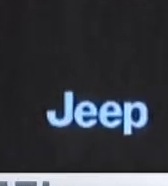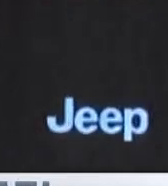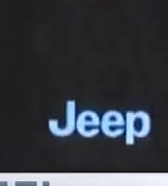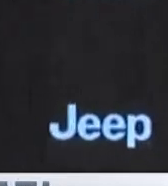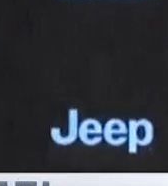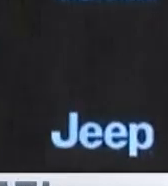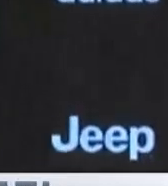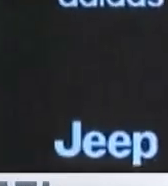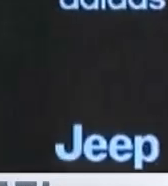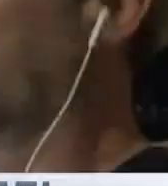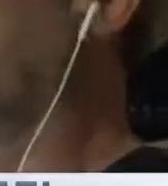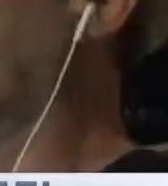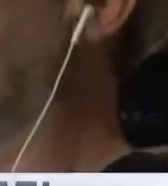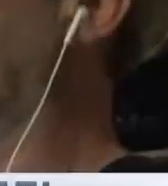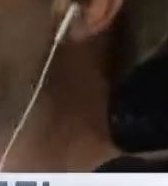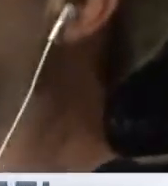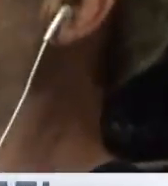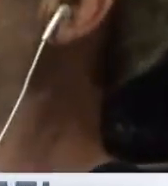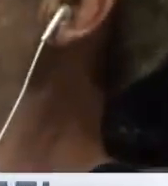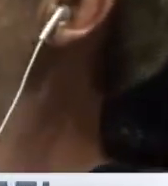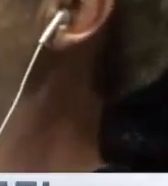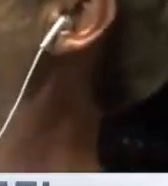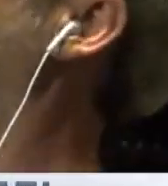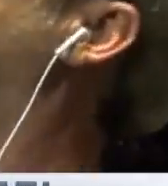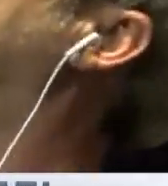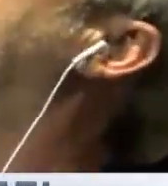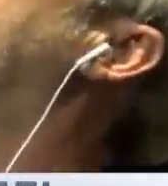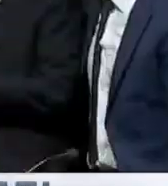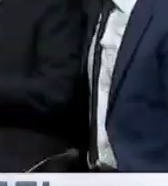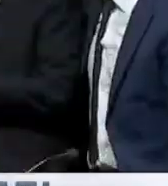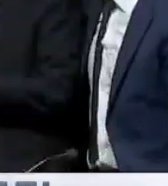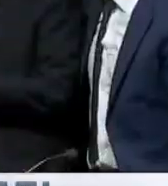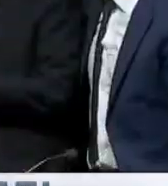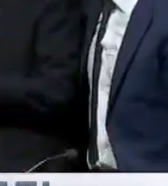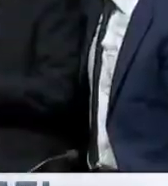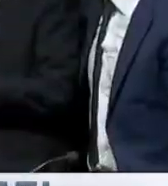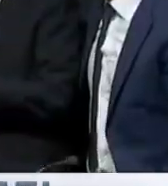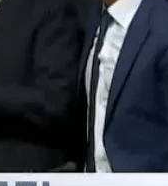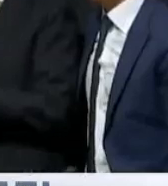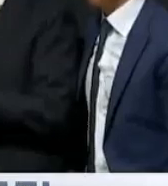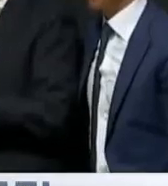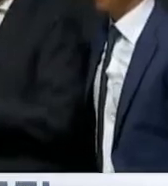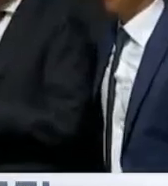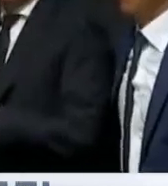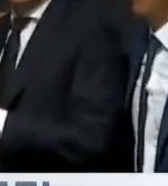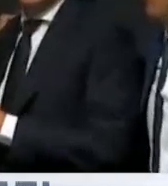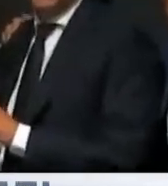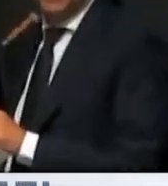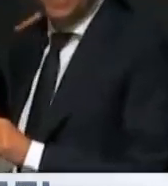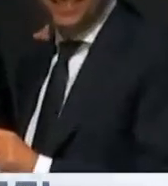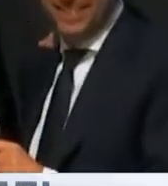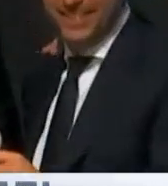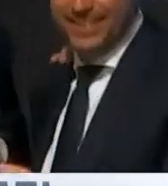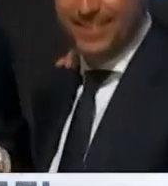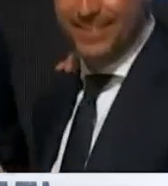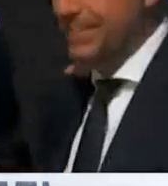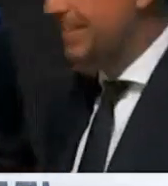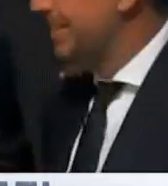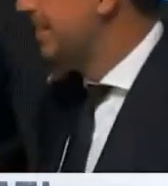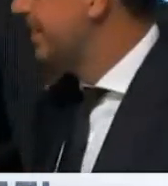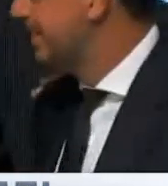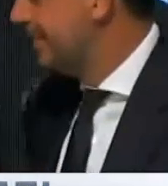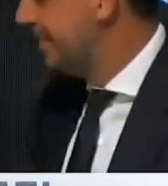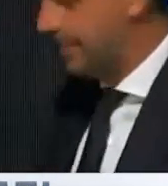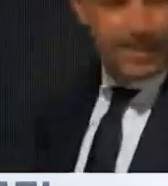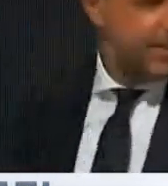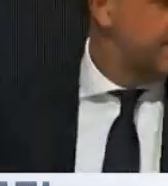Роналду Ювентуспен 4 жылға келісім шартқа отырды. Португалиялық футболшы жаңа командасы сапында алғашқы баспасөз мәслихатына қатысып, тілшілер